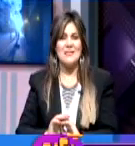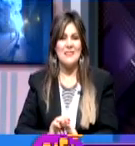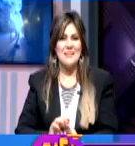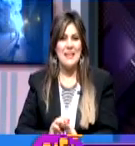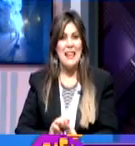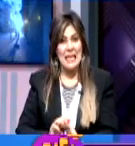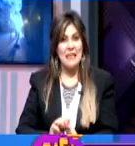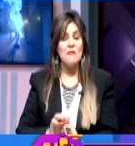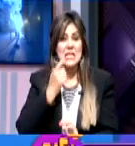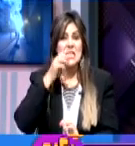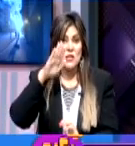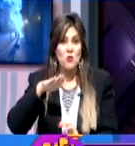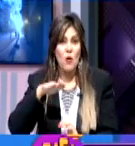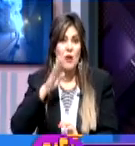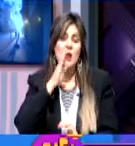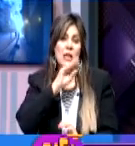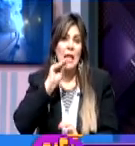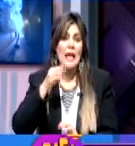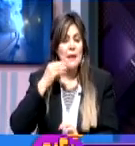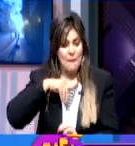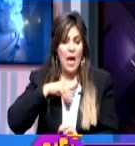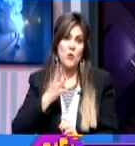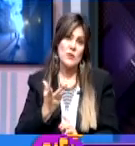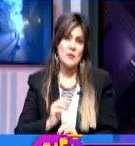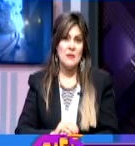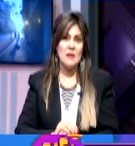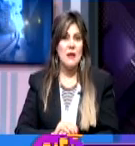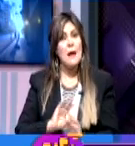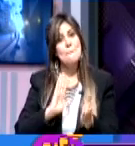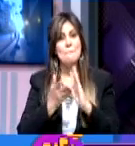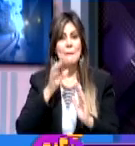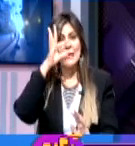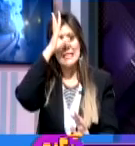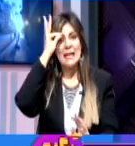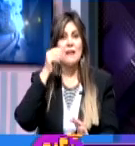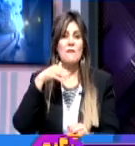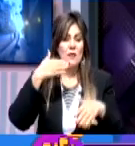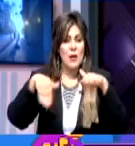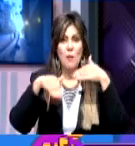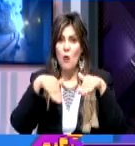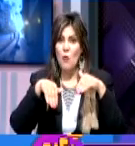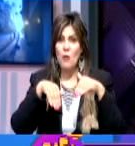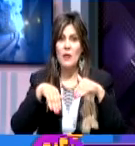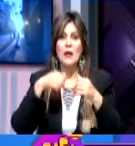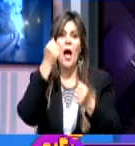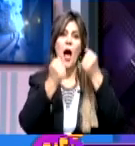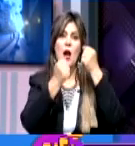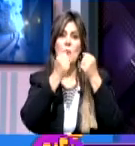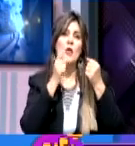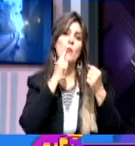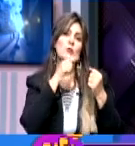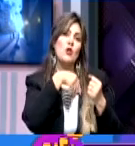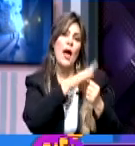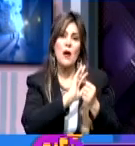مش هتنفع غيري. ايوه برضو واحد تاني مركبش عربيات مواصلات برضو هقول له في خصومات 50% اقل